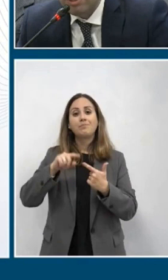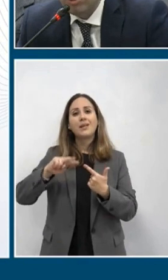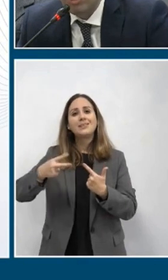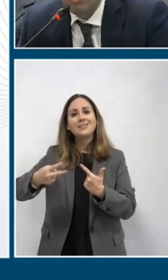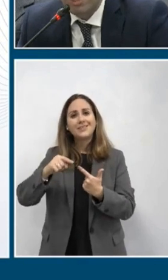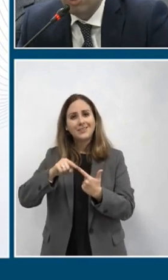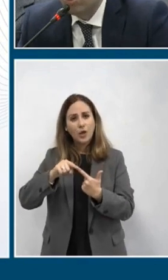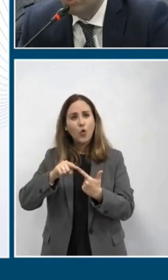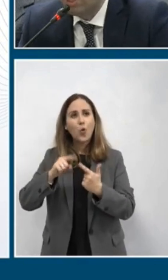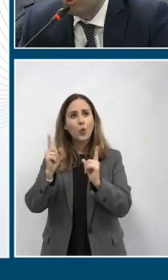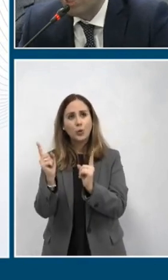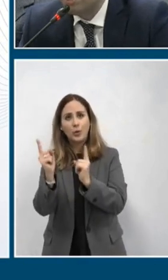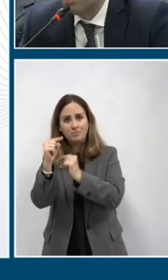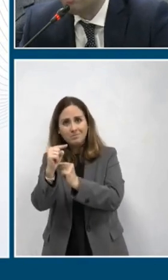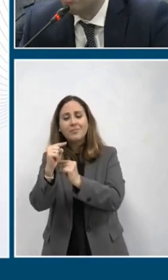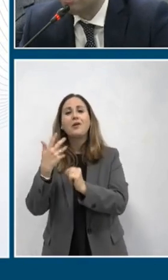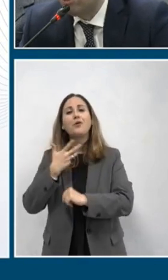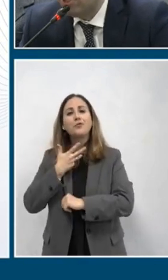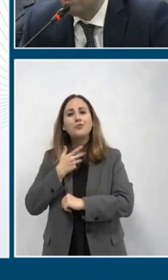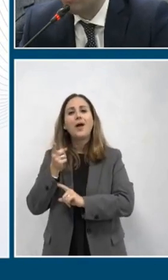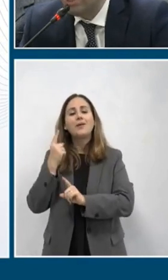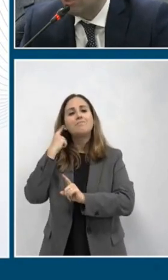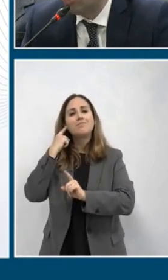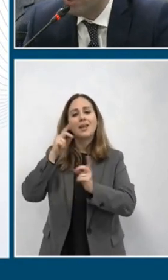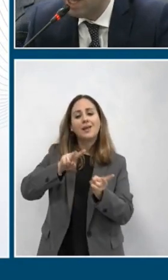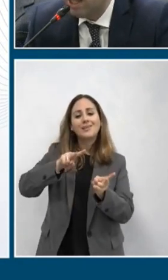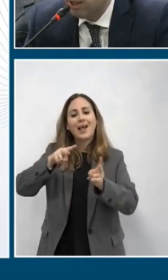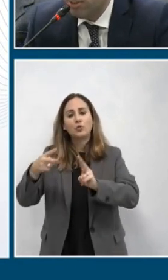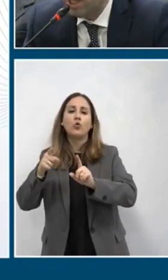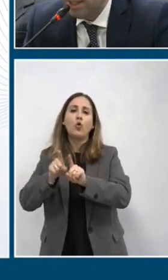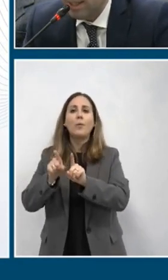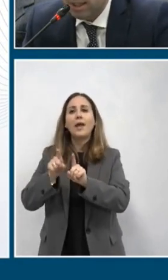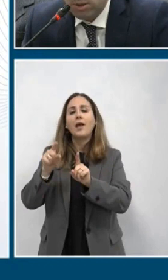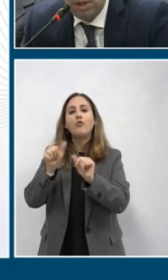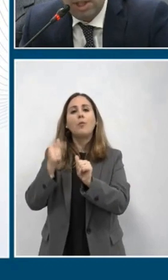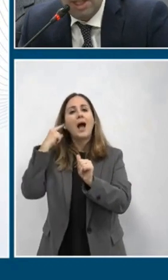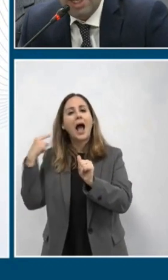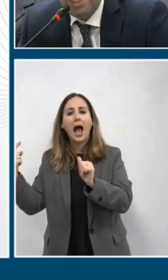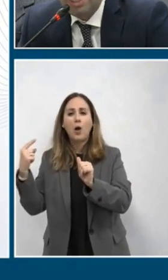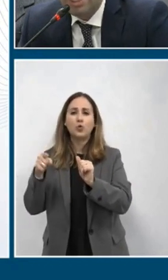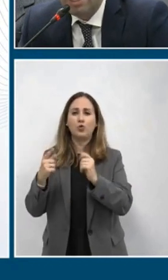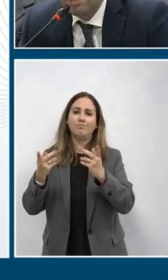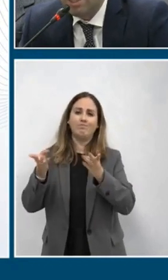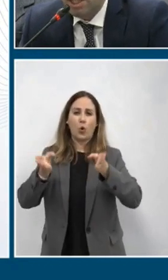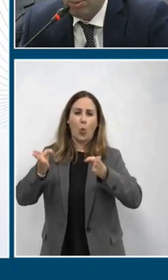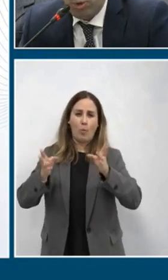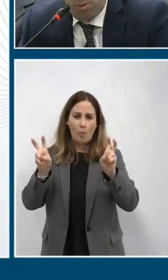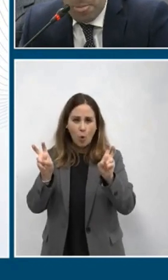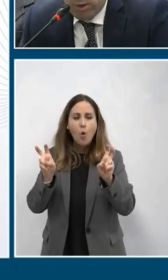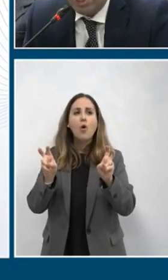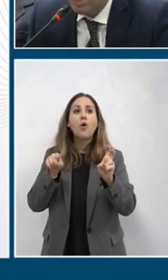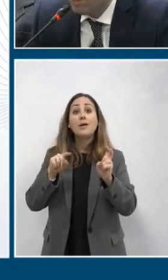nel secondo riquadro ascolteremo Qual è la sintesi tradizionale quindi l'audio metallico metallizzato e nella terza